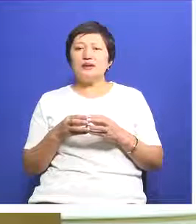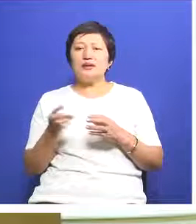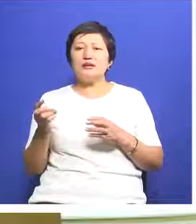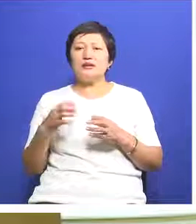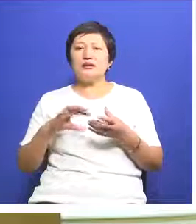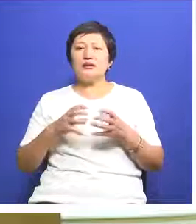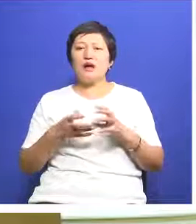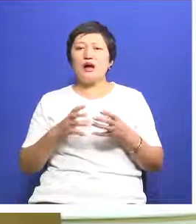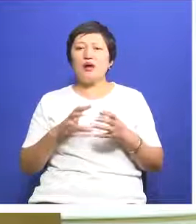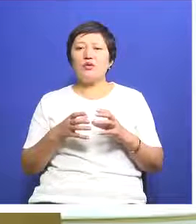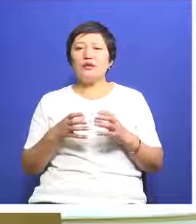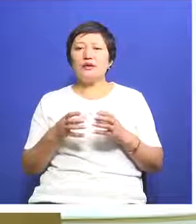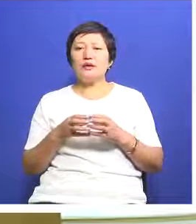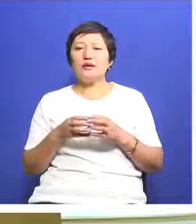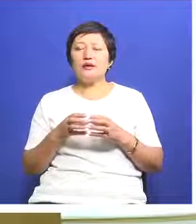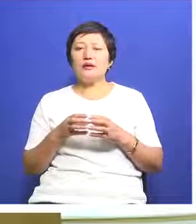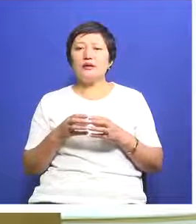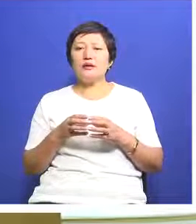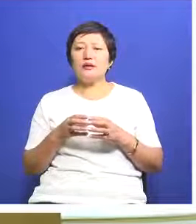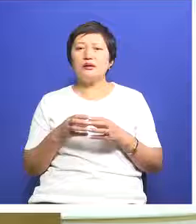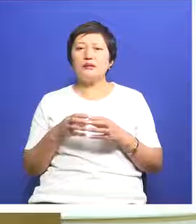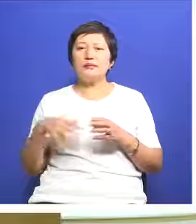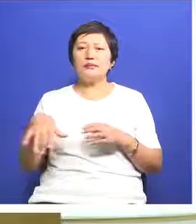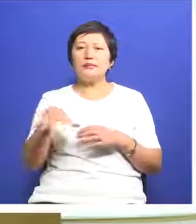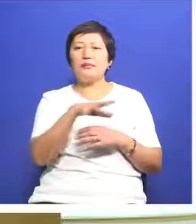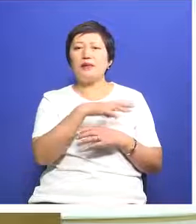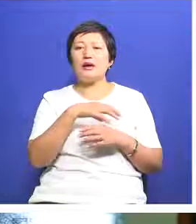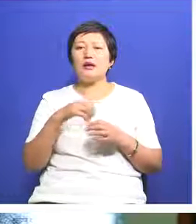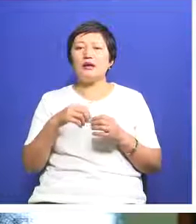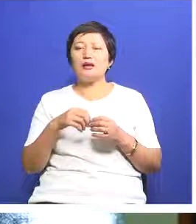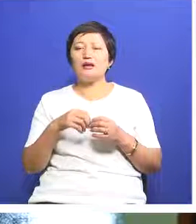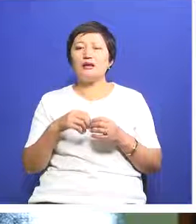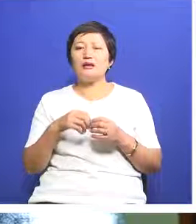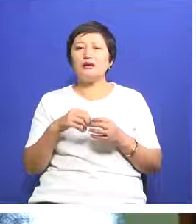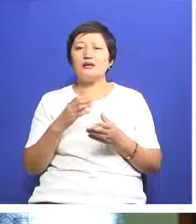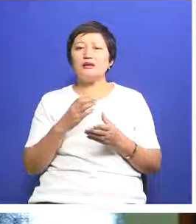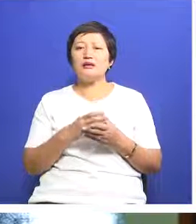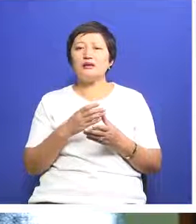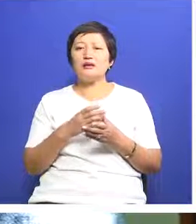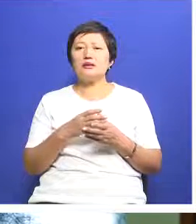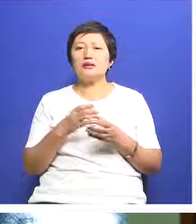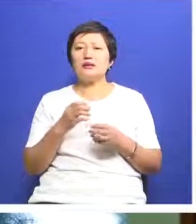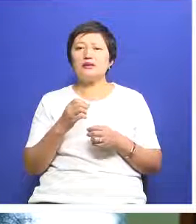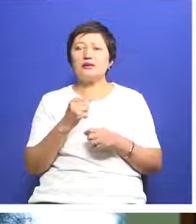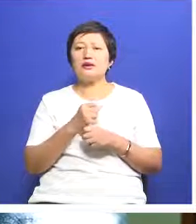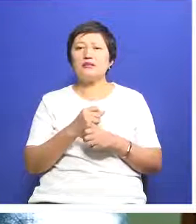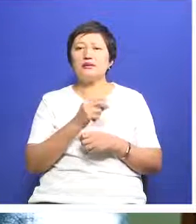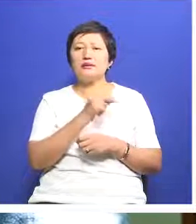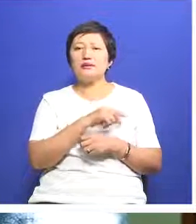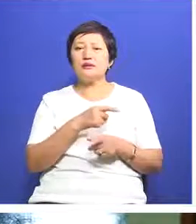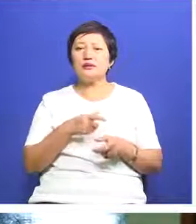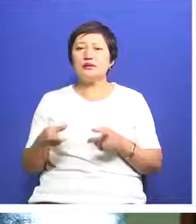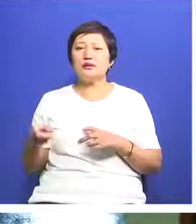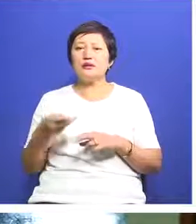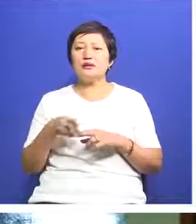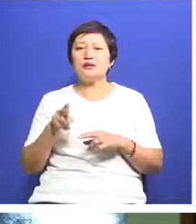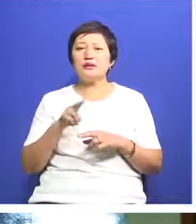негізгі ауылда бізде барлық жағдайлар қамтылған.